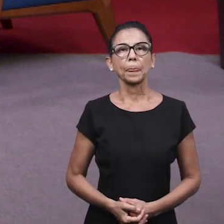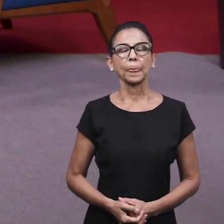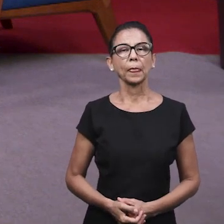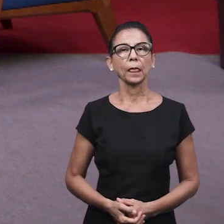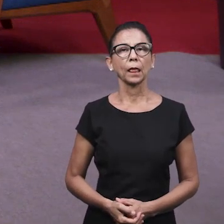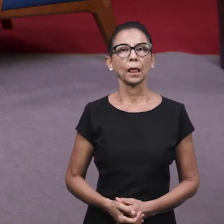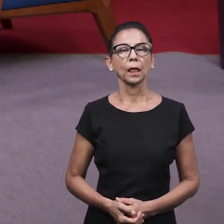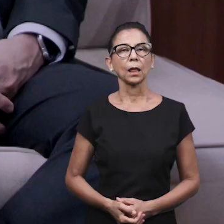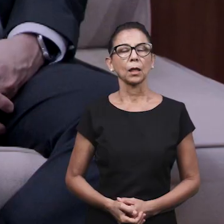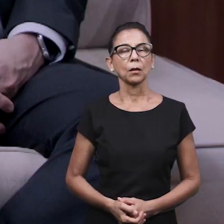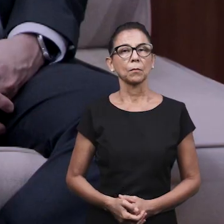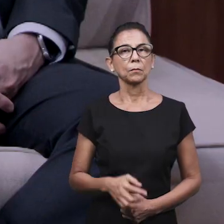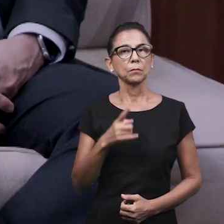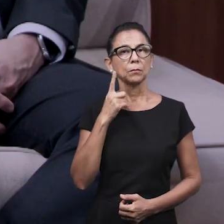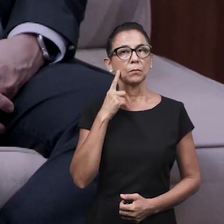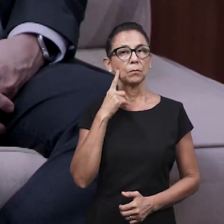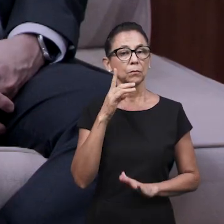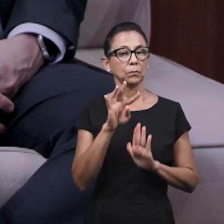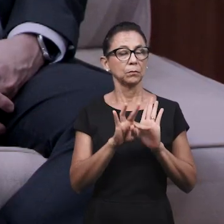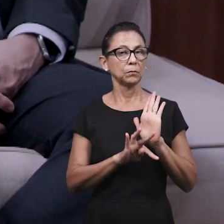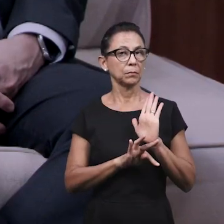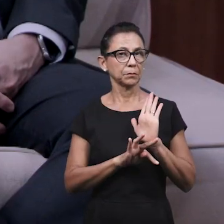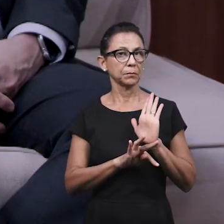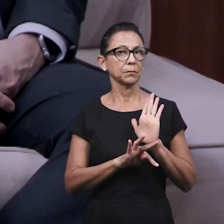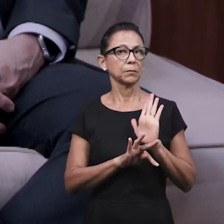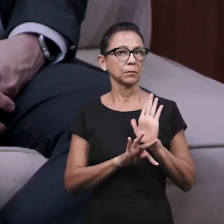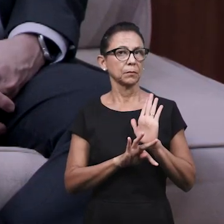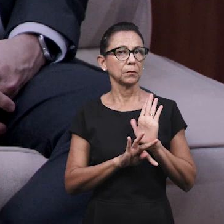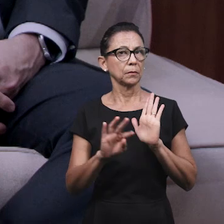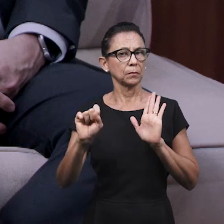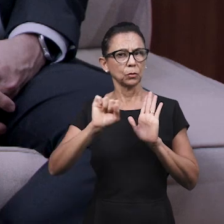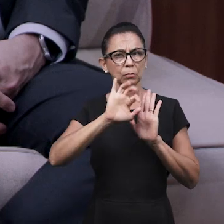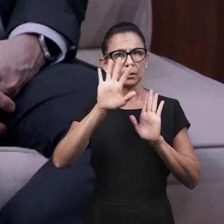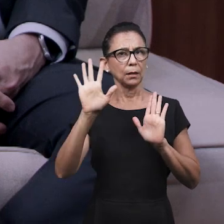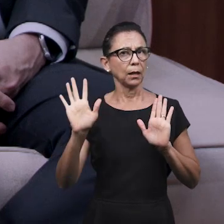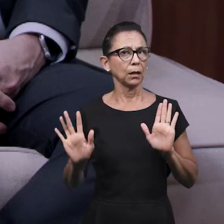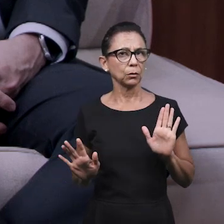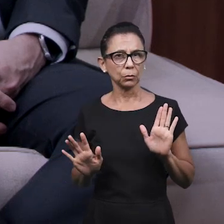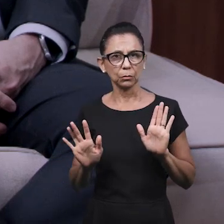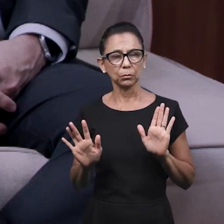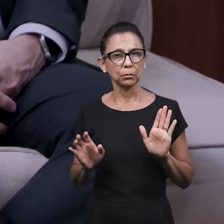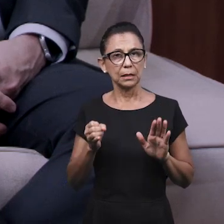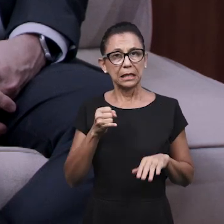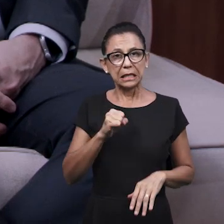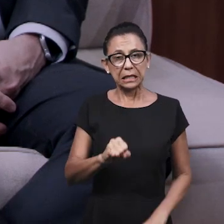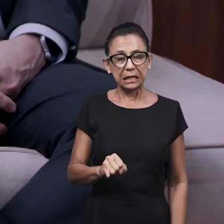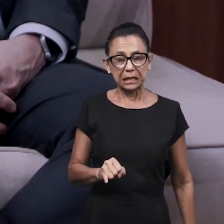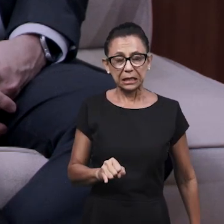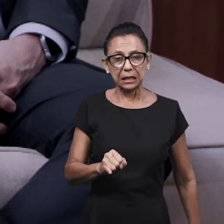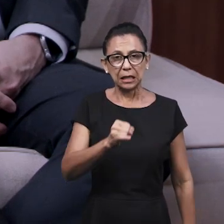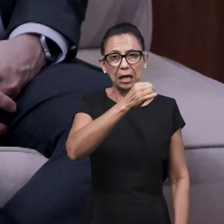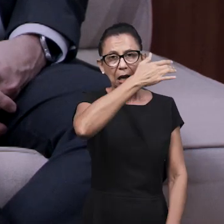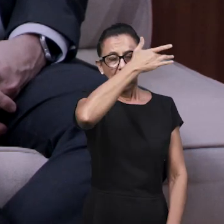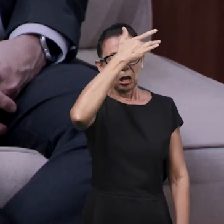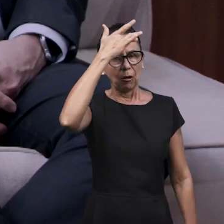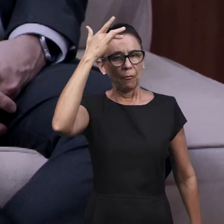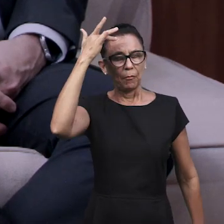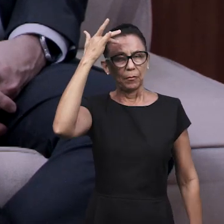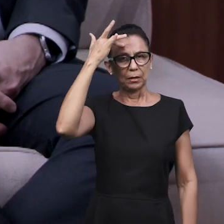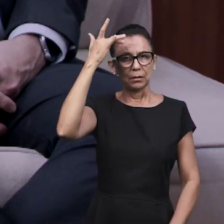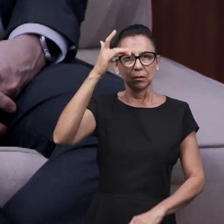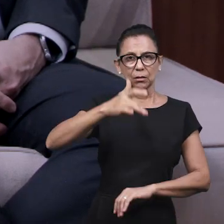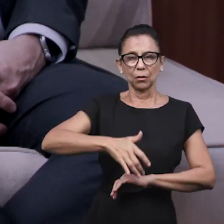Observez la clarté du texte, de la parole. Si quelqu'un ne